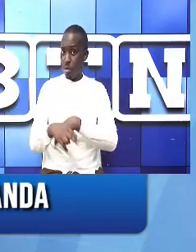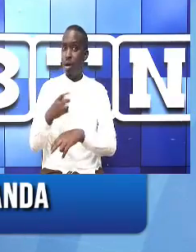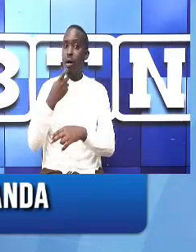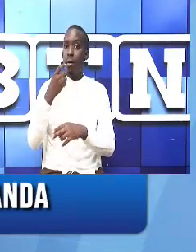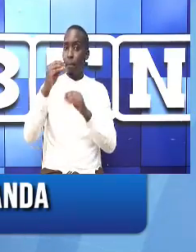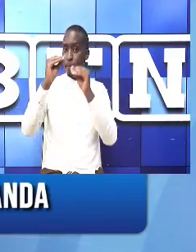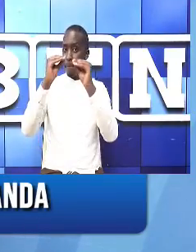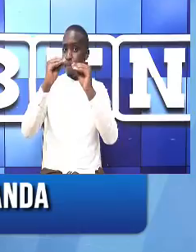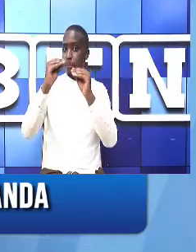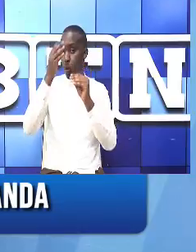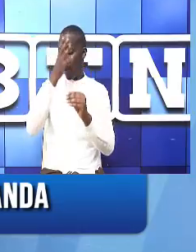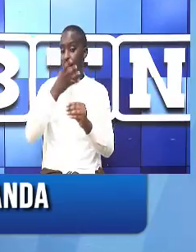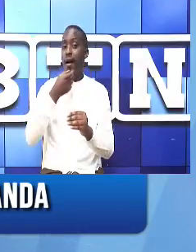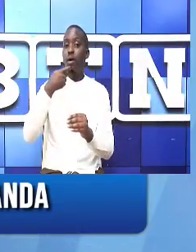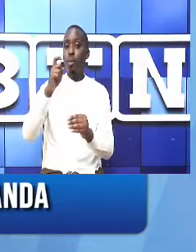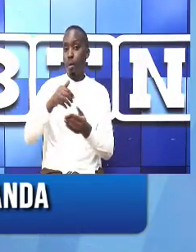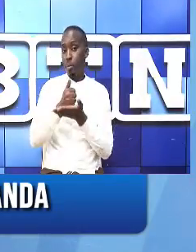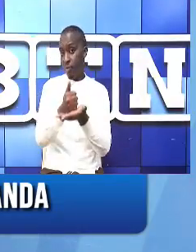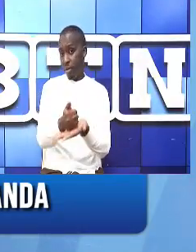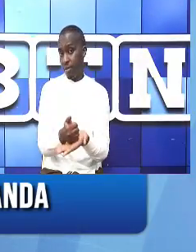kumufasha none ikindi ni uko